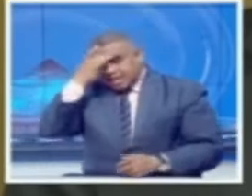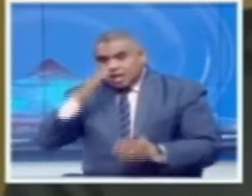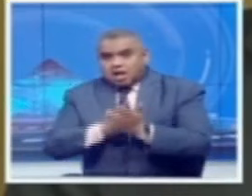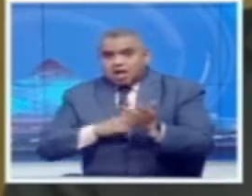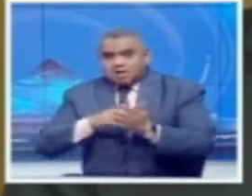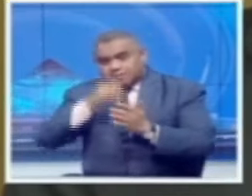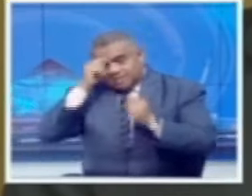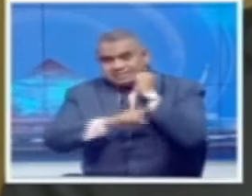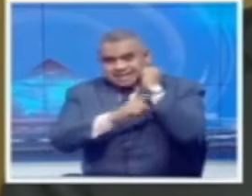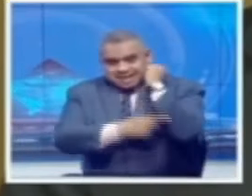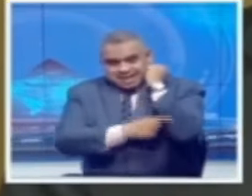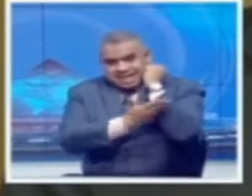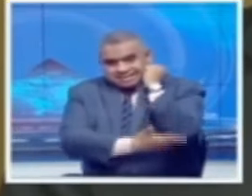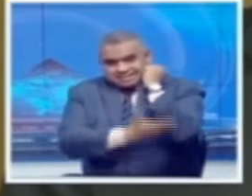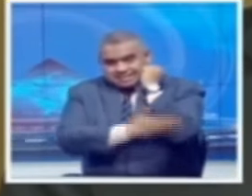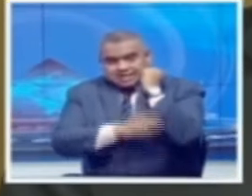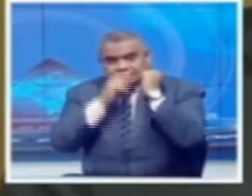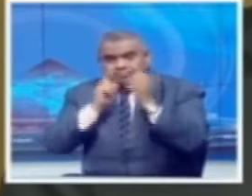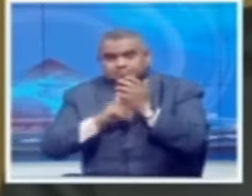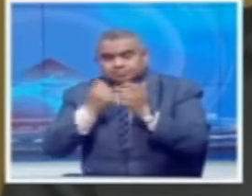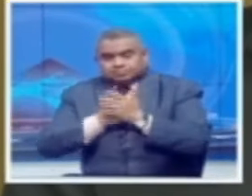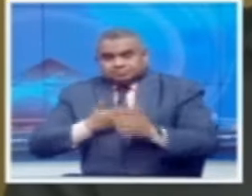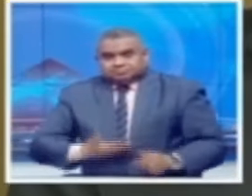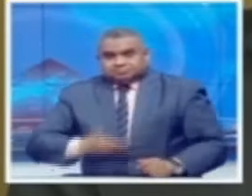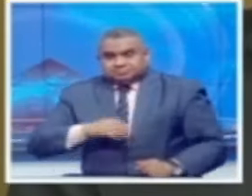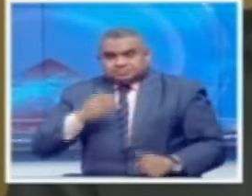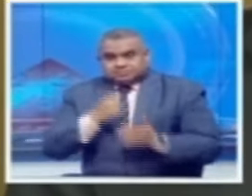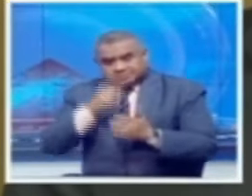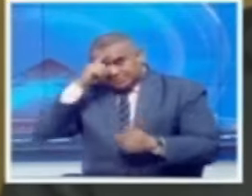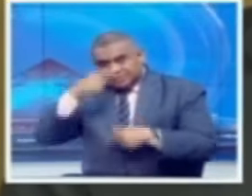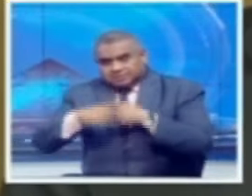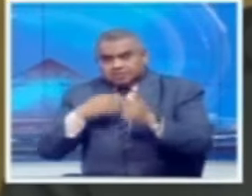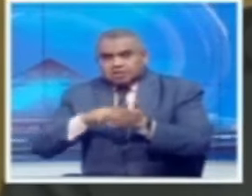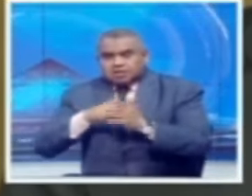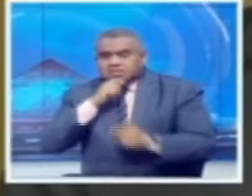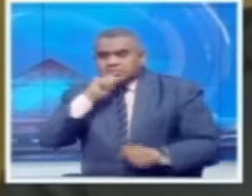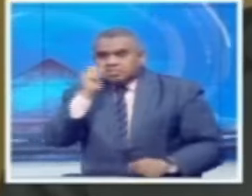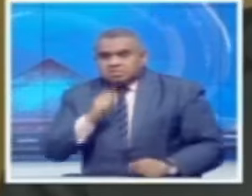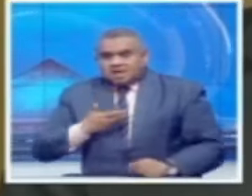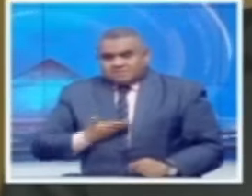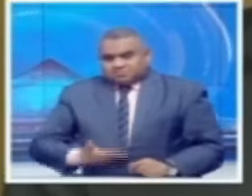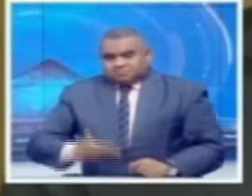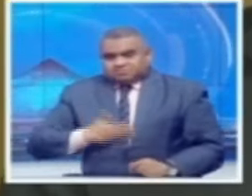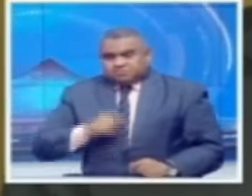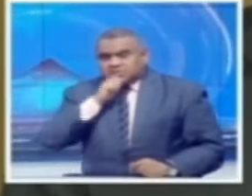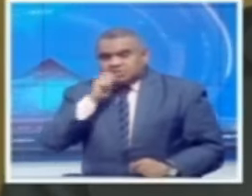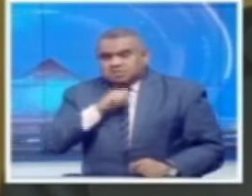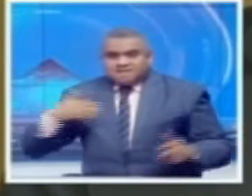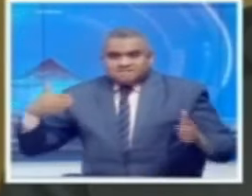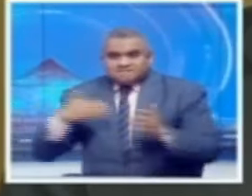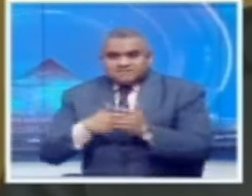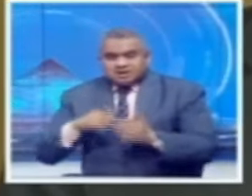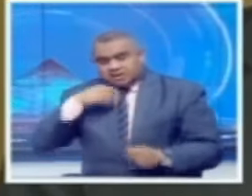إسهال مزمن، وده ممكن يأثر على وزن الطفل وحالته الصحية، وممكن يسبب نقص في المناعة وضعف نمو، وده يؤثر